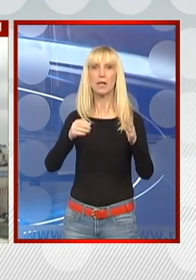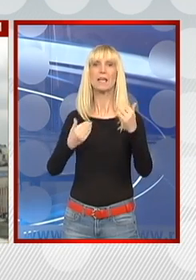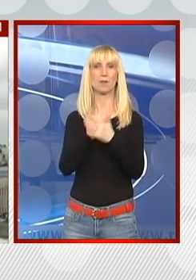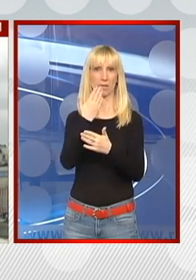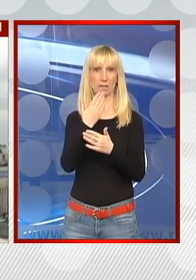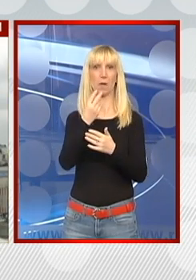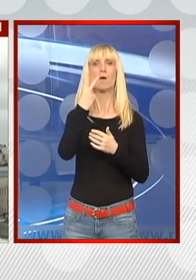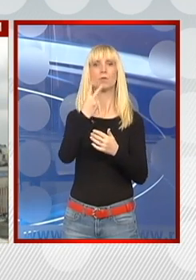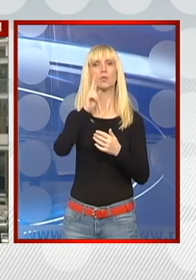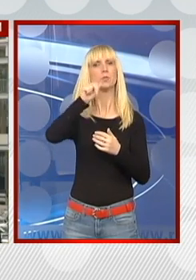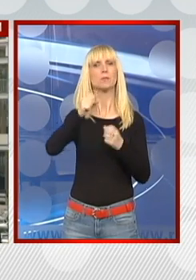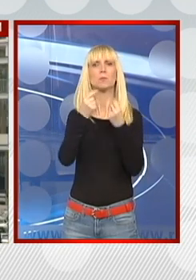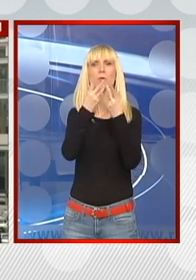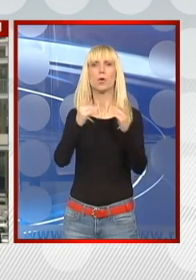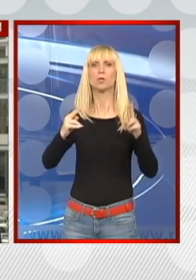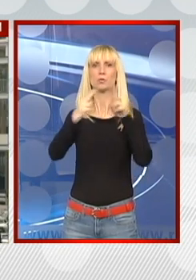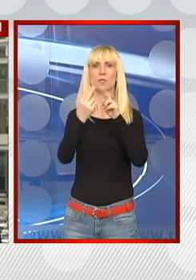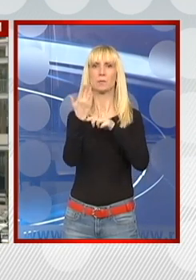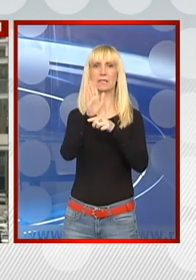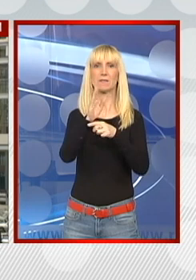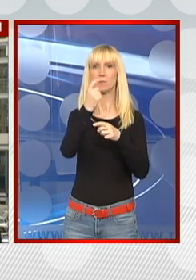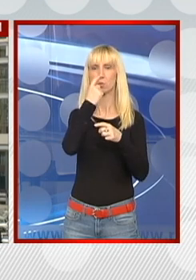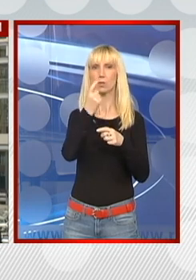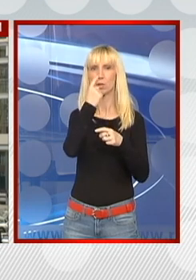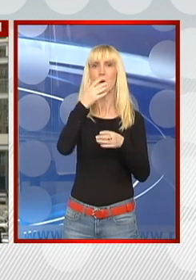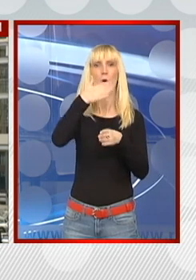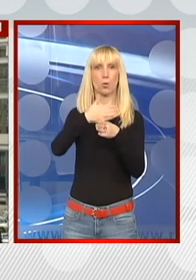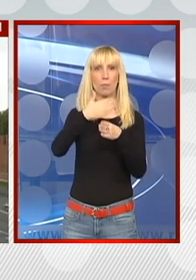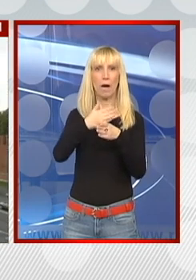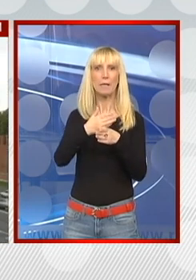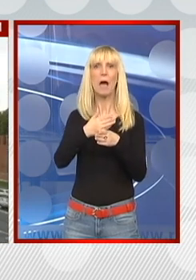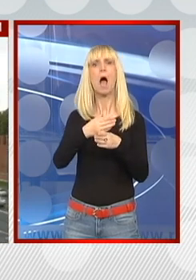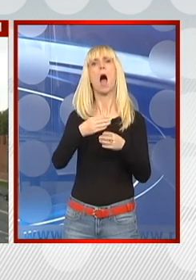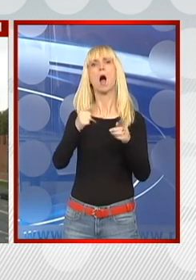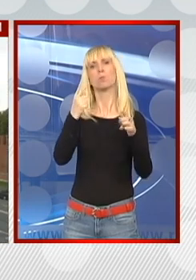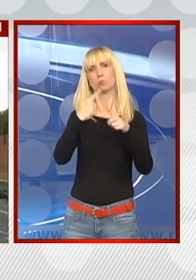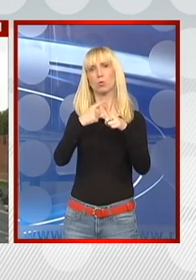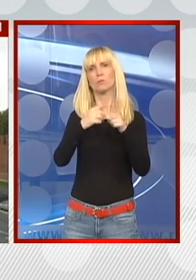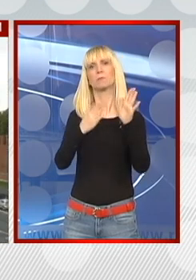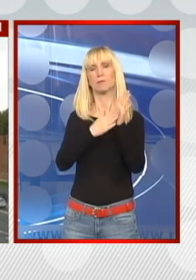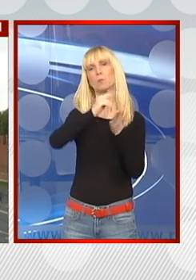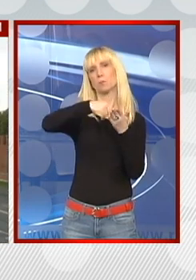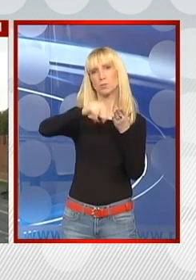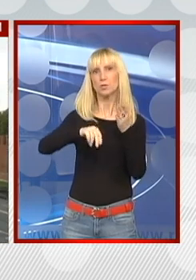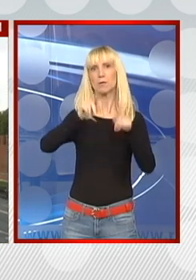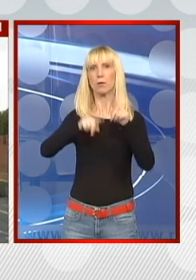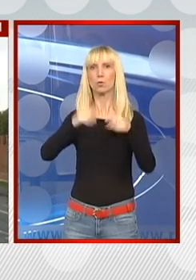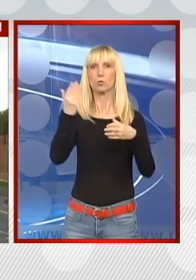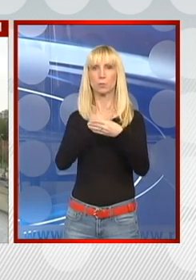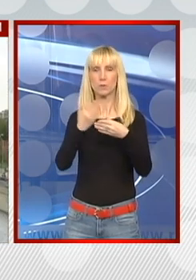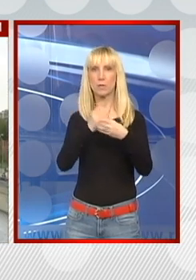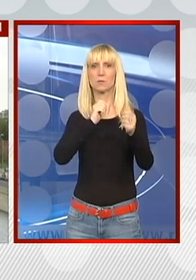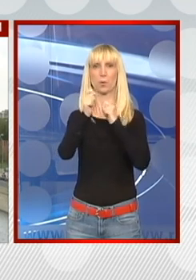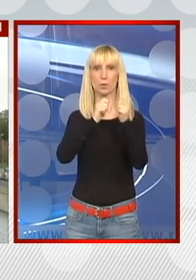Vučić će imati i nič susreta sa predstavnicima ruskih kompanija, a sa Medvedovim će potpisati više dokumenta iz